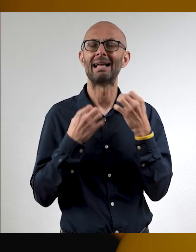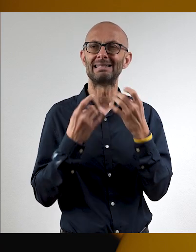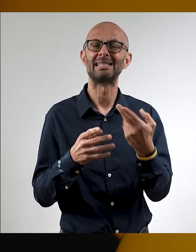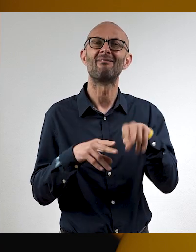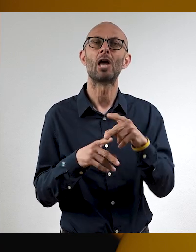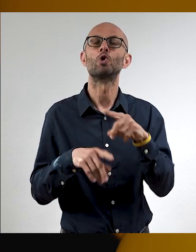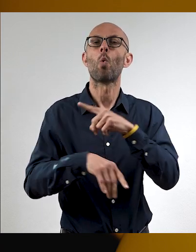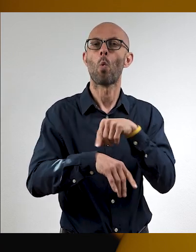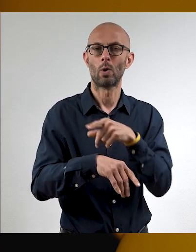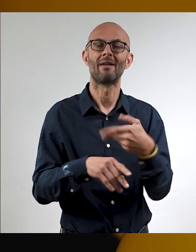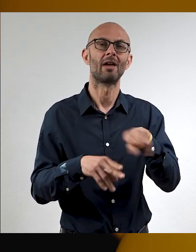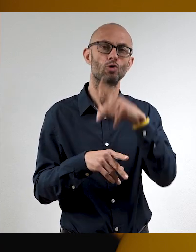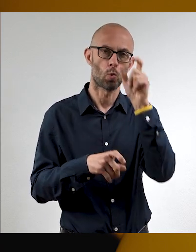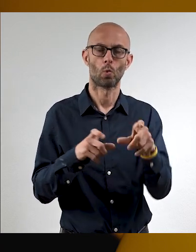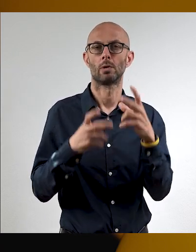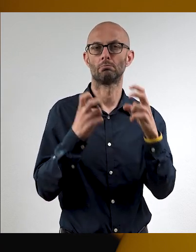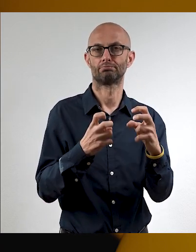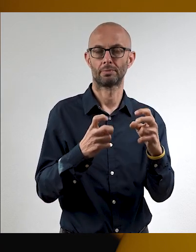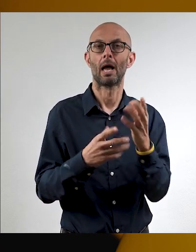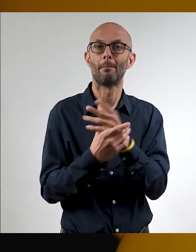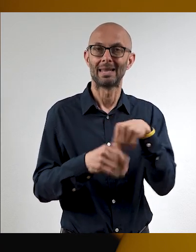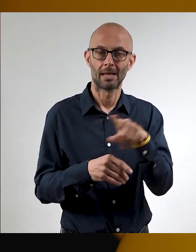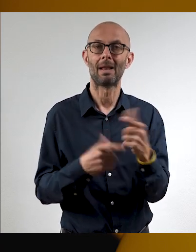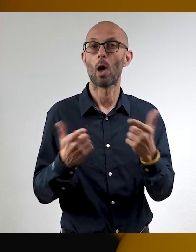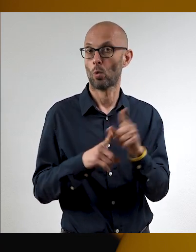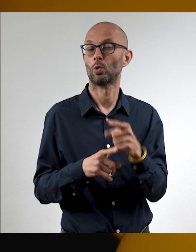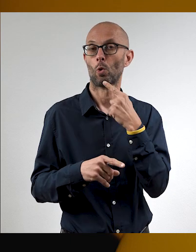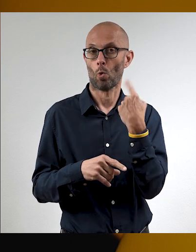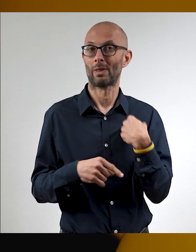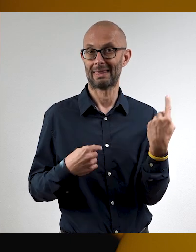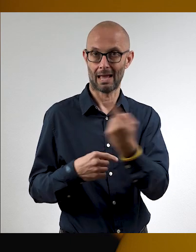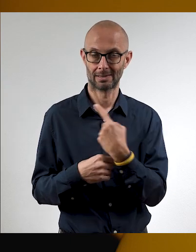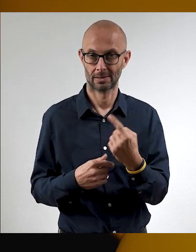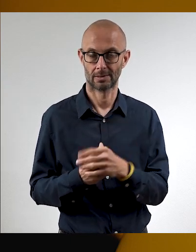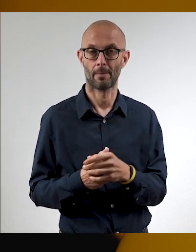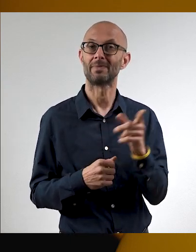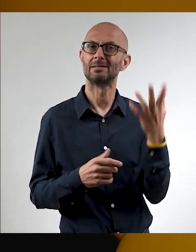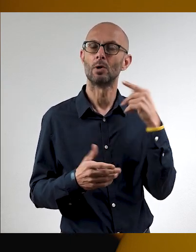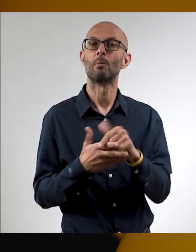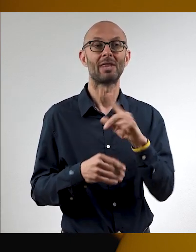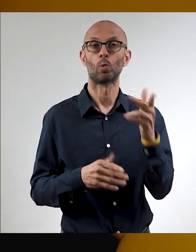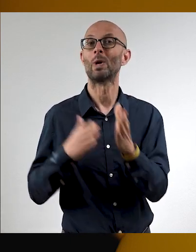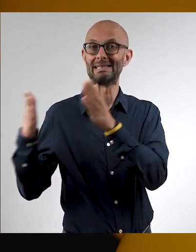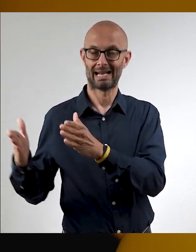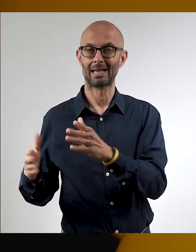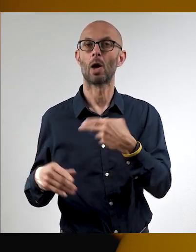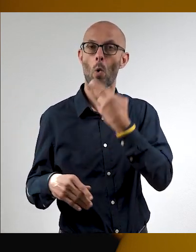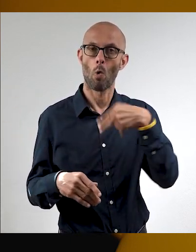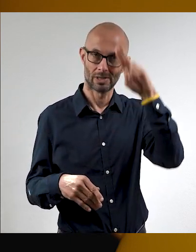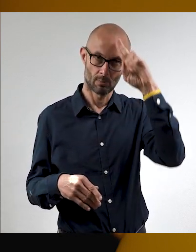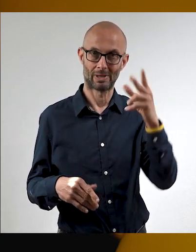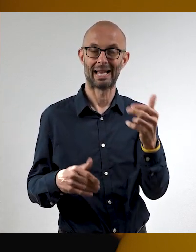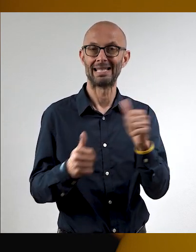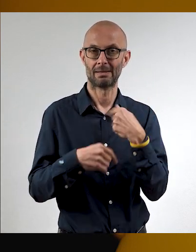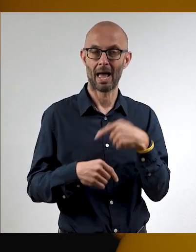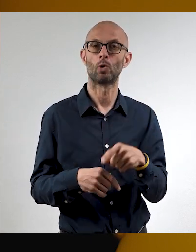ur ujetih veliko ljudi. Med njimi bi bil lahko tudi kdo izmed nas. Takrat je bil na drugi strani gospod, ki je z